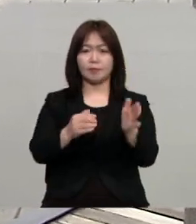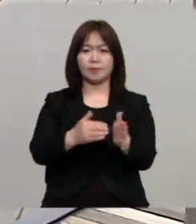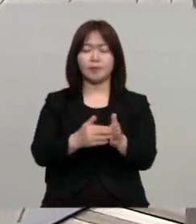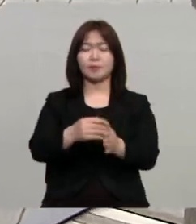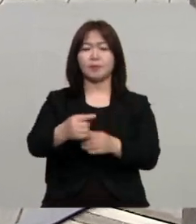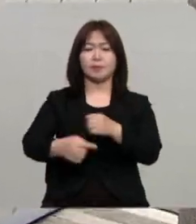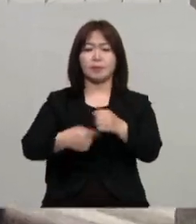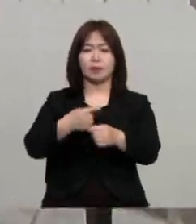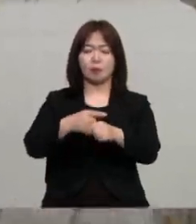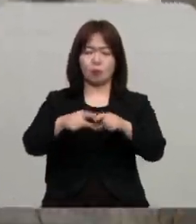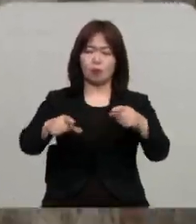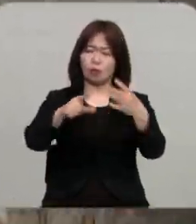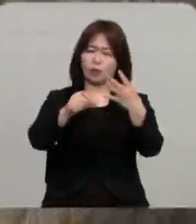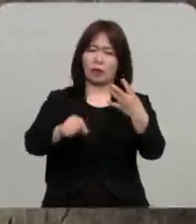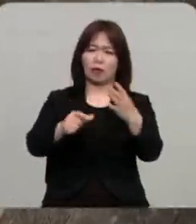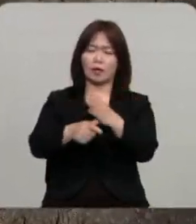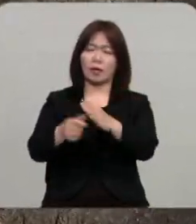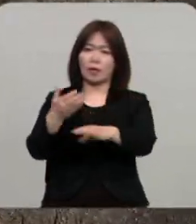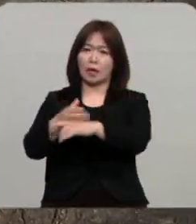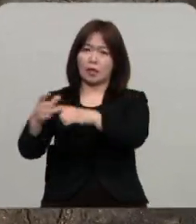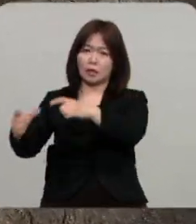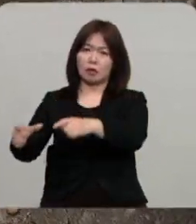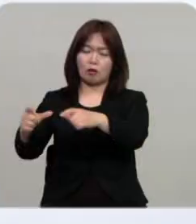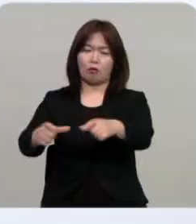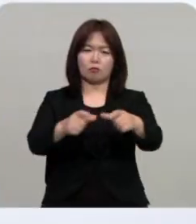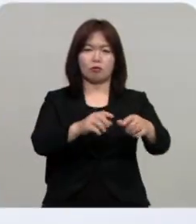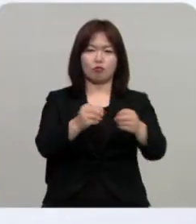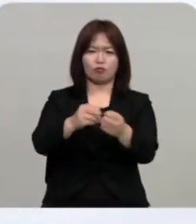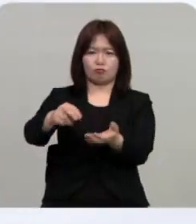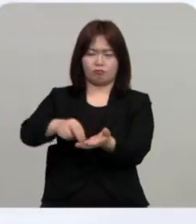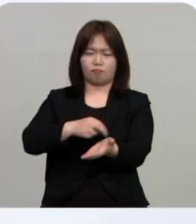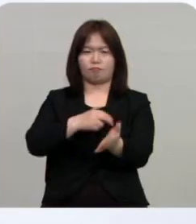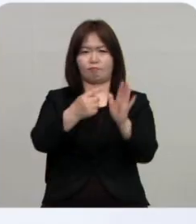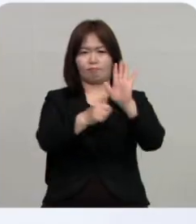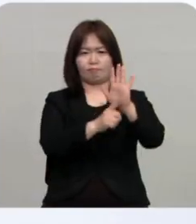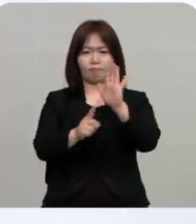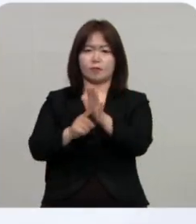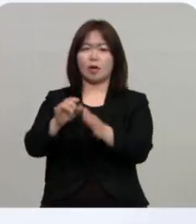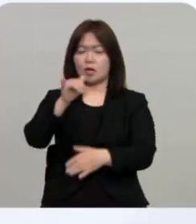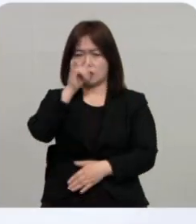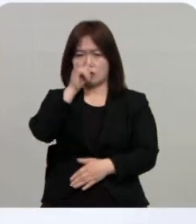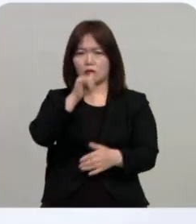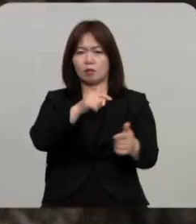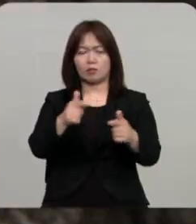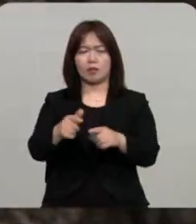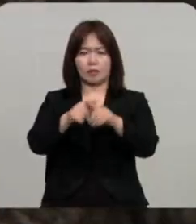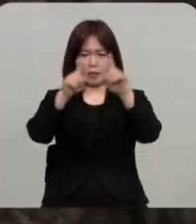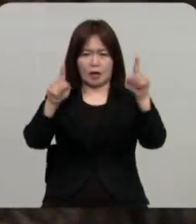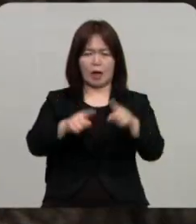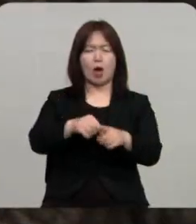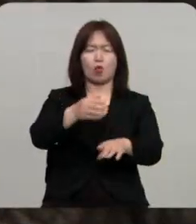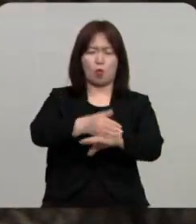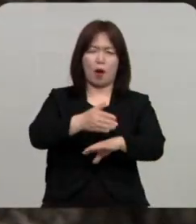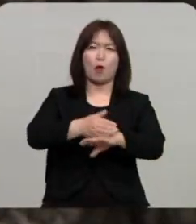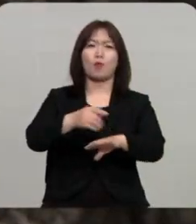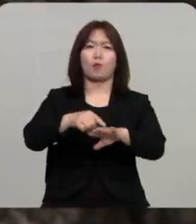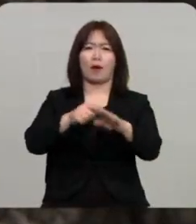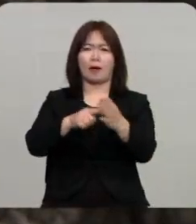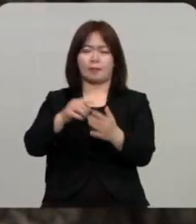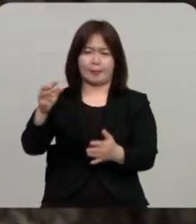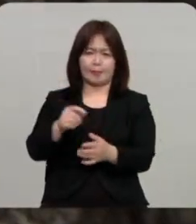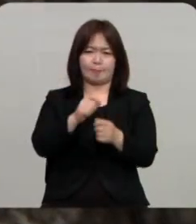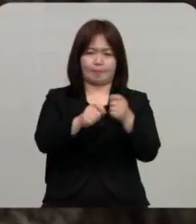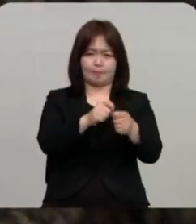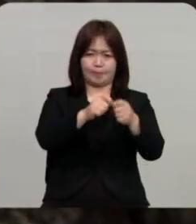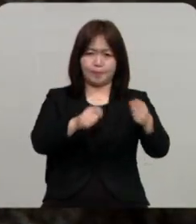해마다 4월이면 다른 지역에서도 연대의 문구가 모이는데 지킴이들은 한 장 한 장 고마움을 담아 끈을